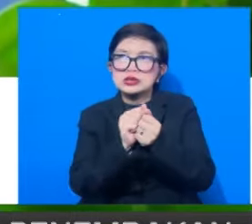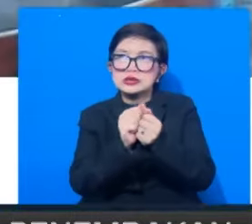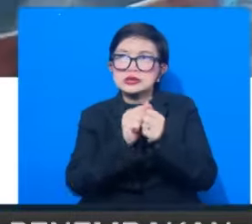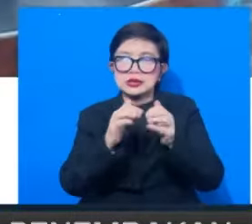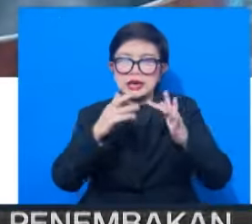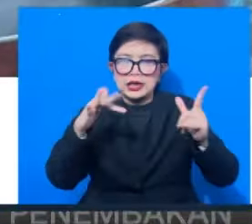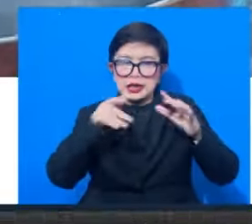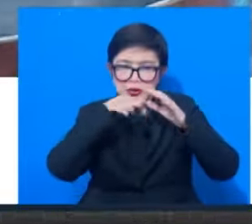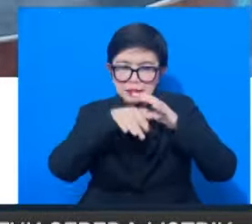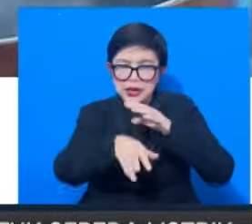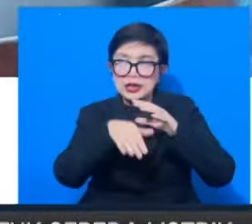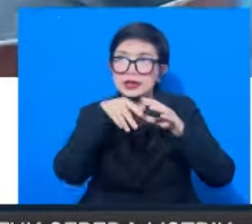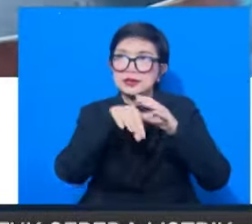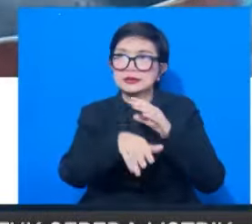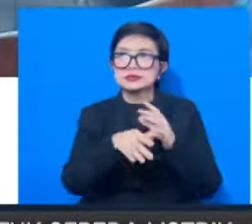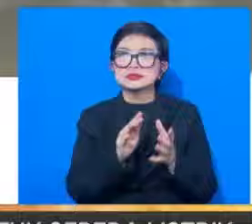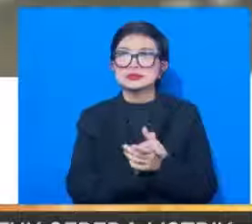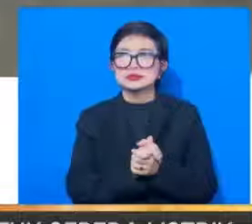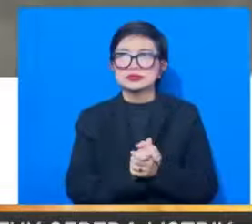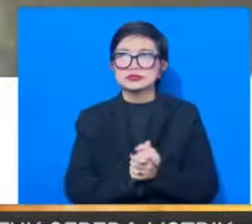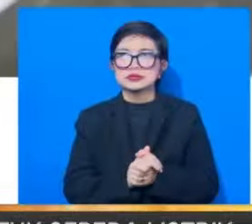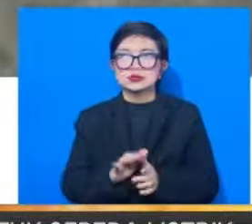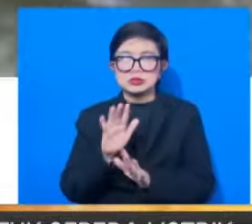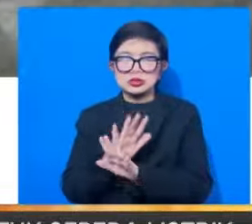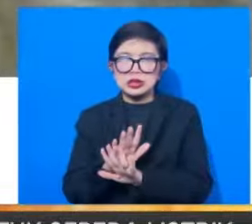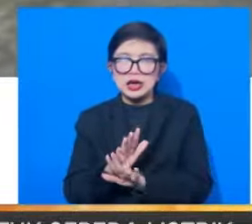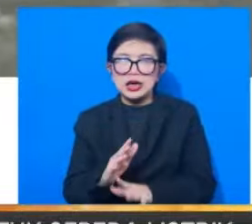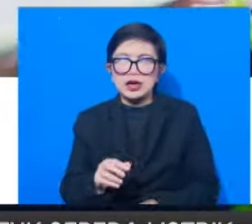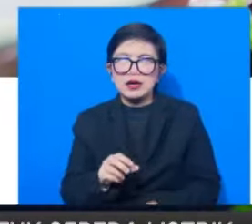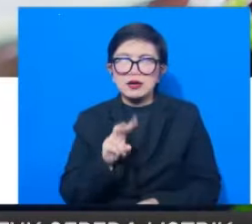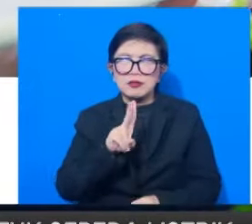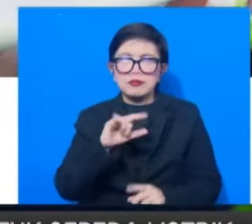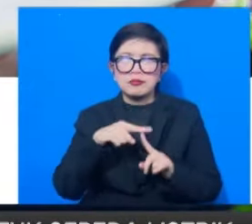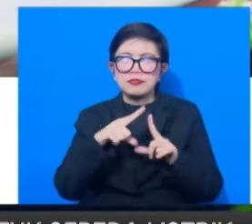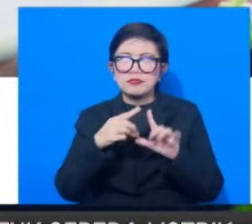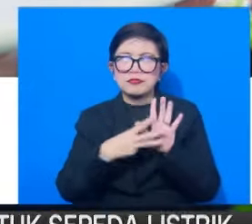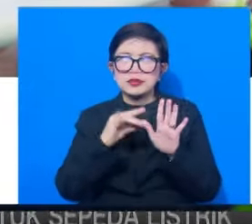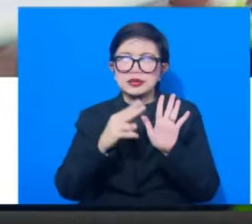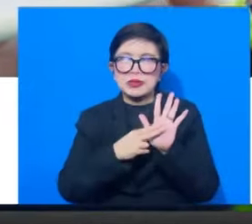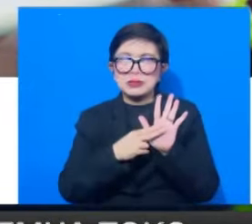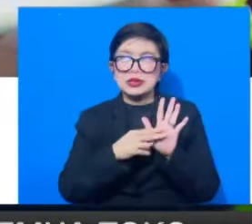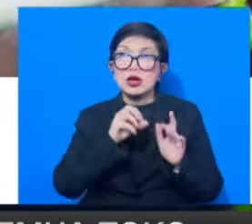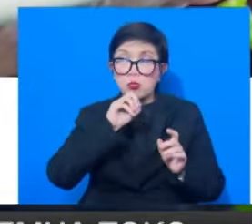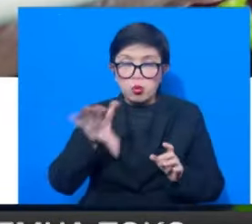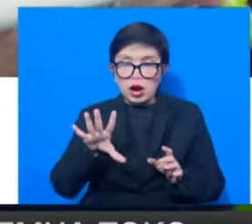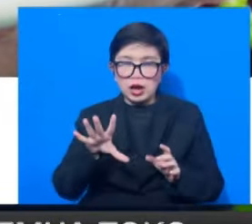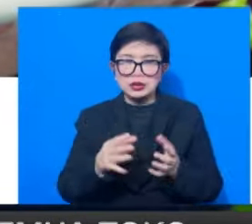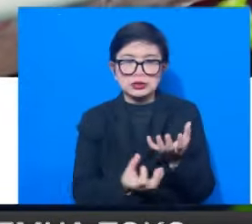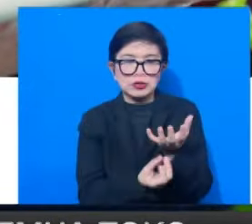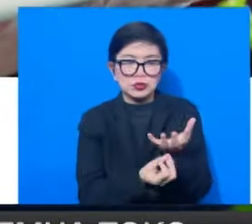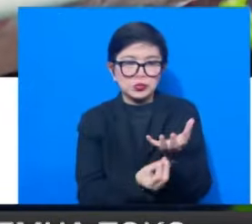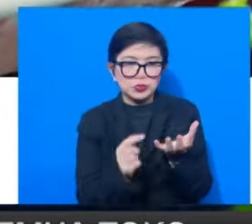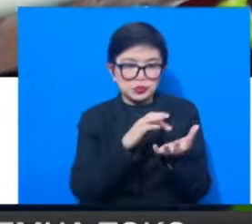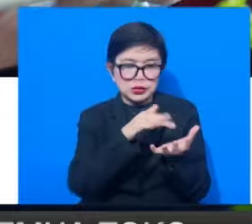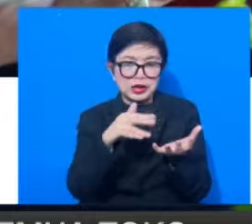mengalir. Untuk mengurangi terbuangnya vitamin pada daun katuk dan daun kelor, pastikan air mendidih dahulu, baru masukkan daun ke